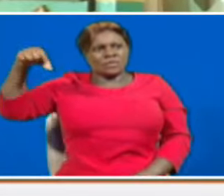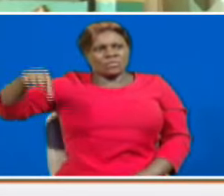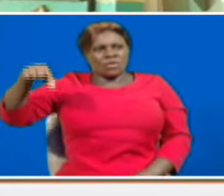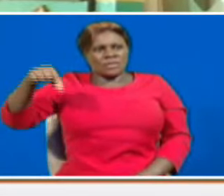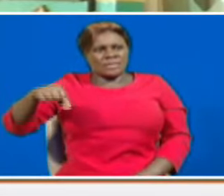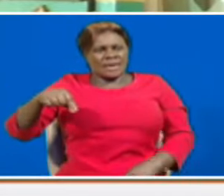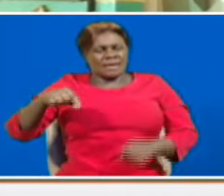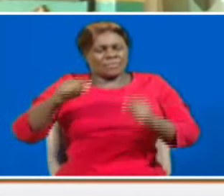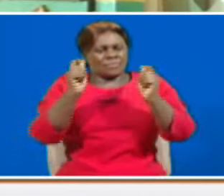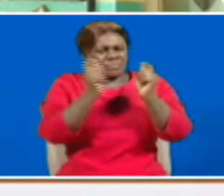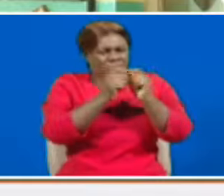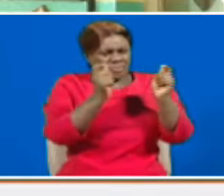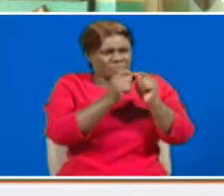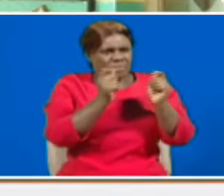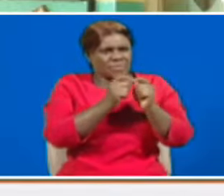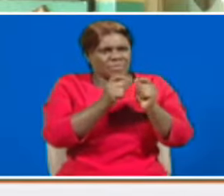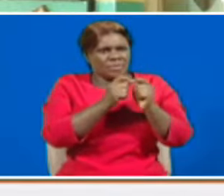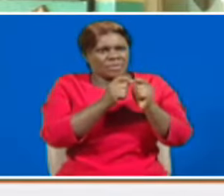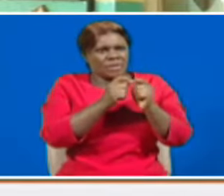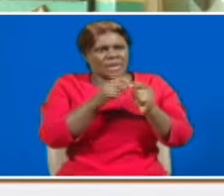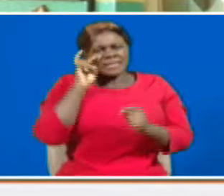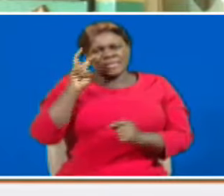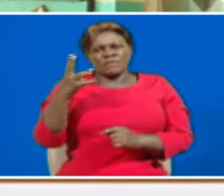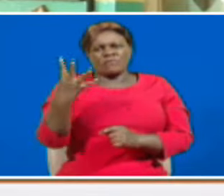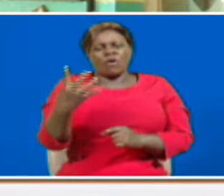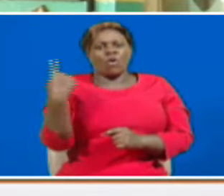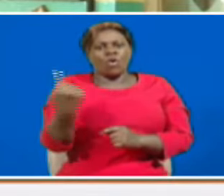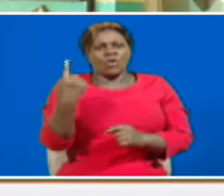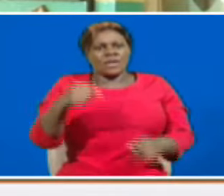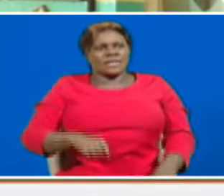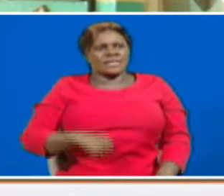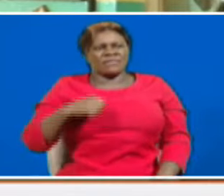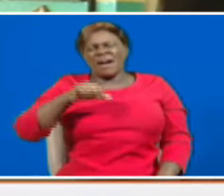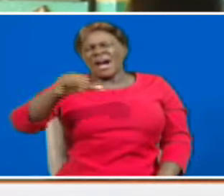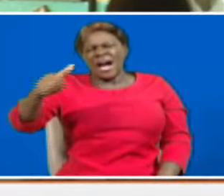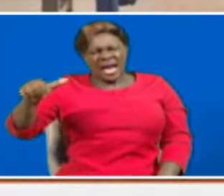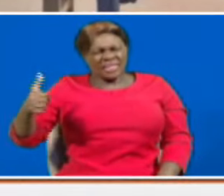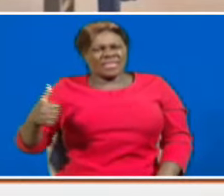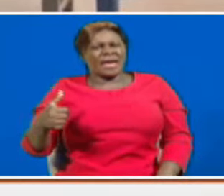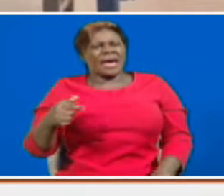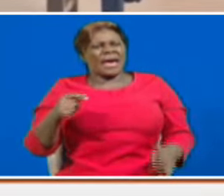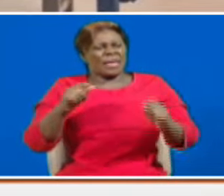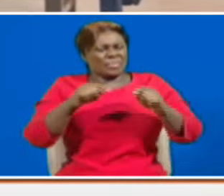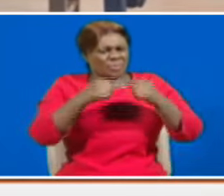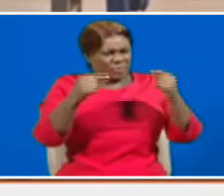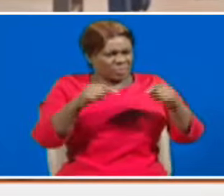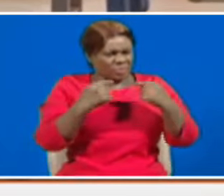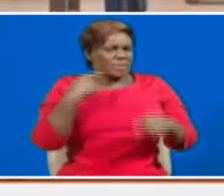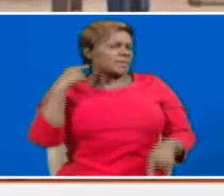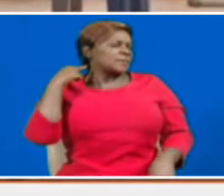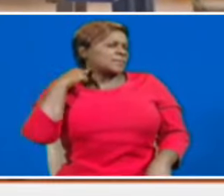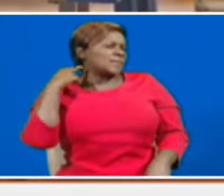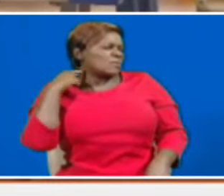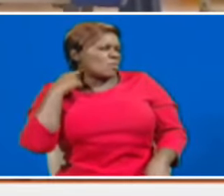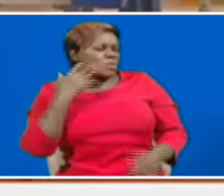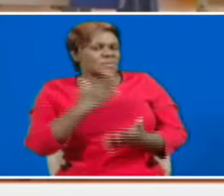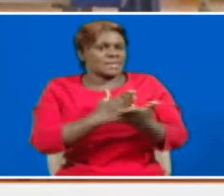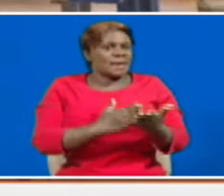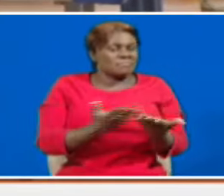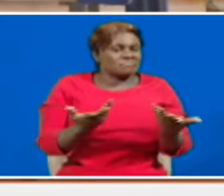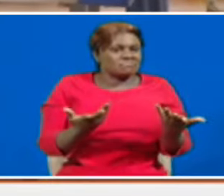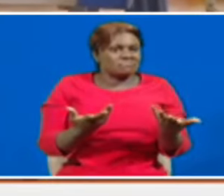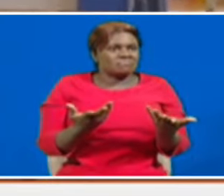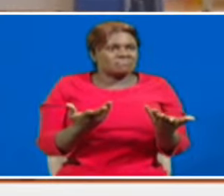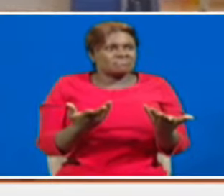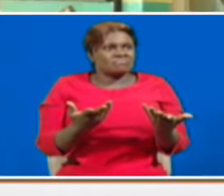wameumia. Watu wajiumia ni mwana watu wanne. Hawa ngini wameumia. Ngini shingo,